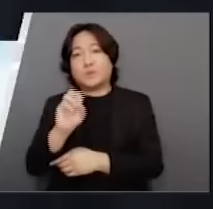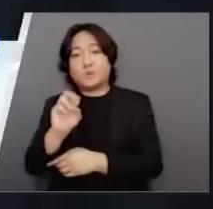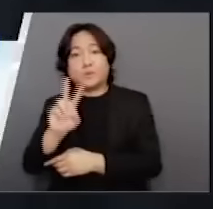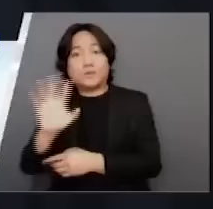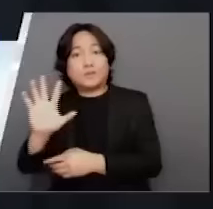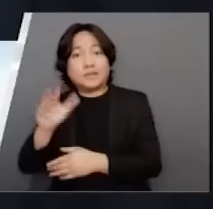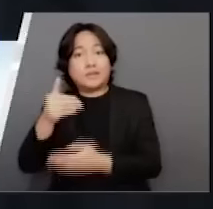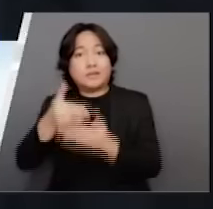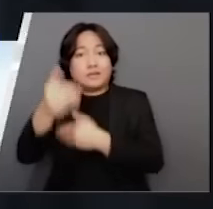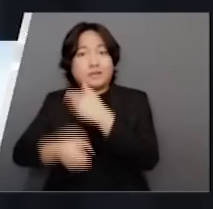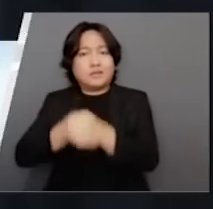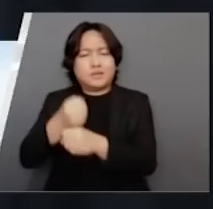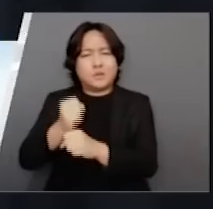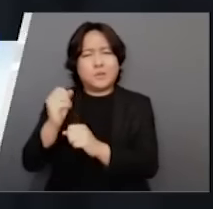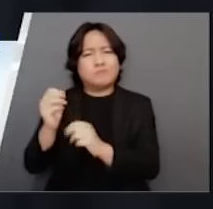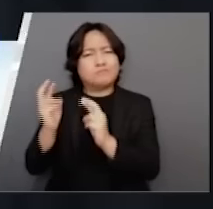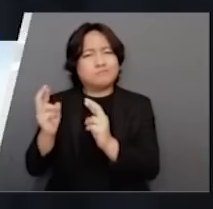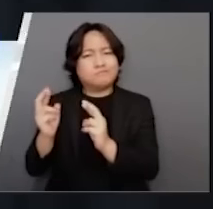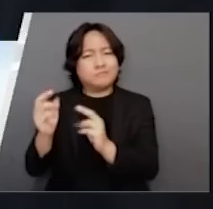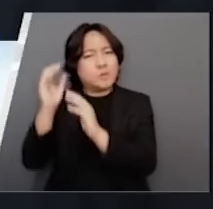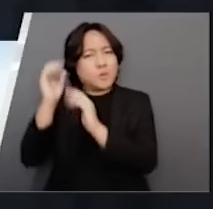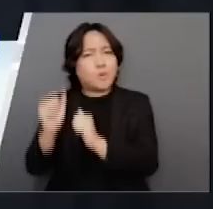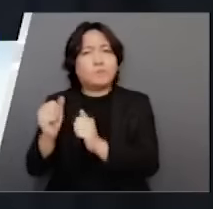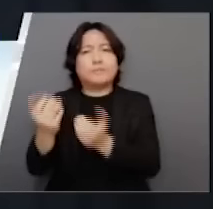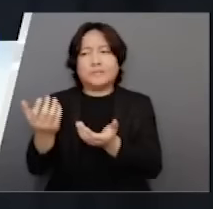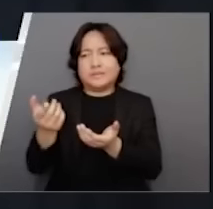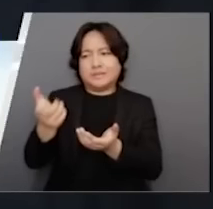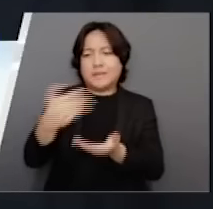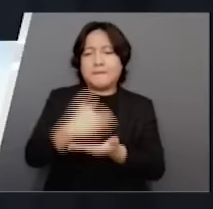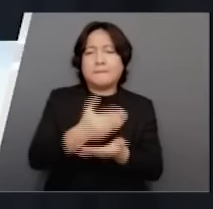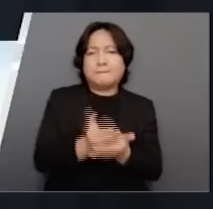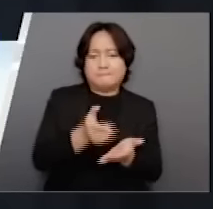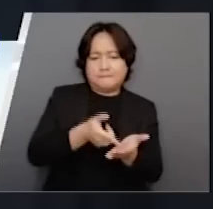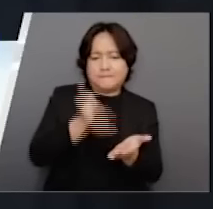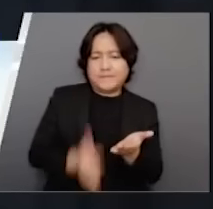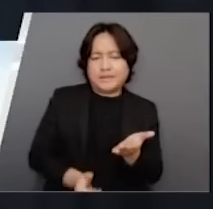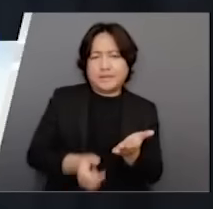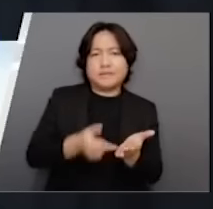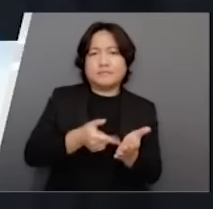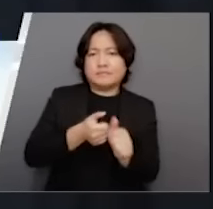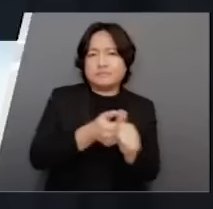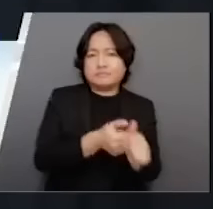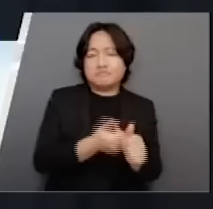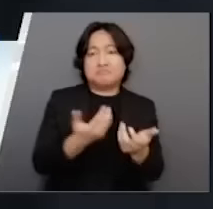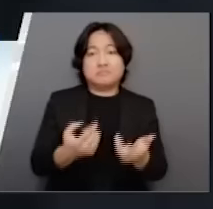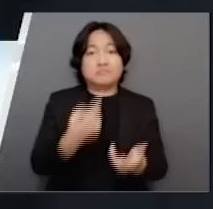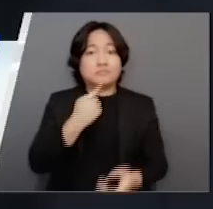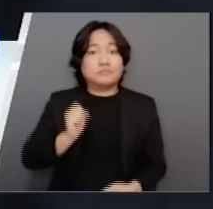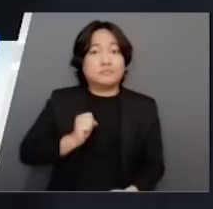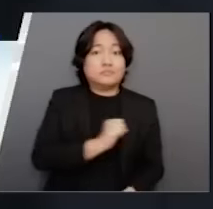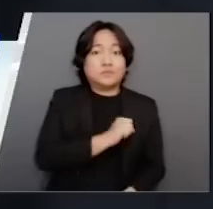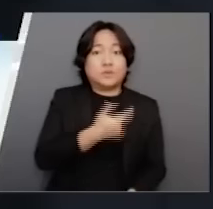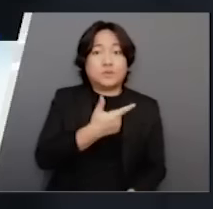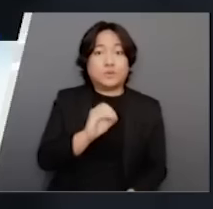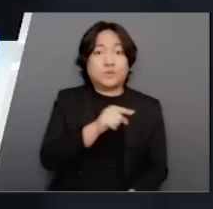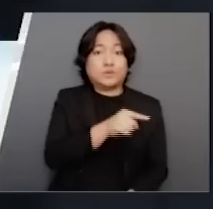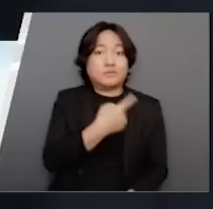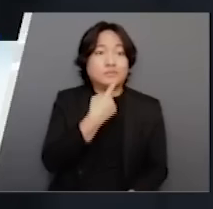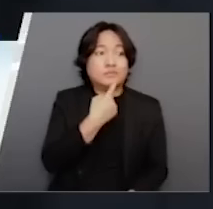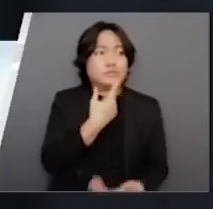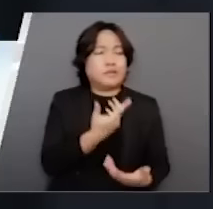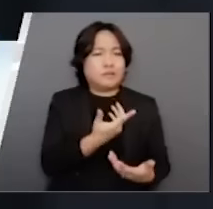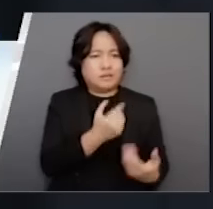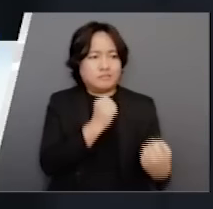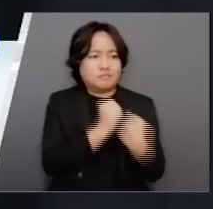nga, na-explain naman kanina sa statement ni Senator Bongo na gusto naman din talaga magtrabaho ng lahat. Kung mababalik siya,